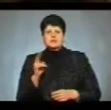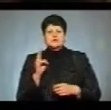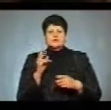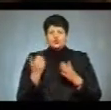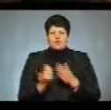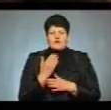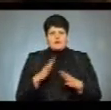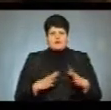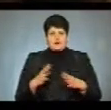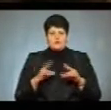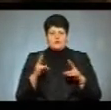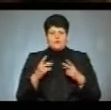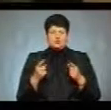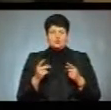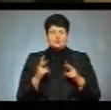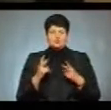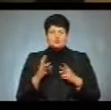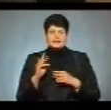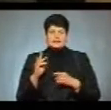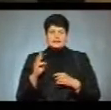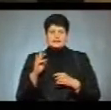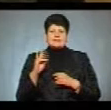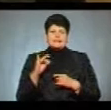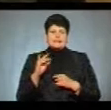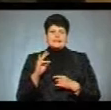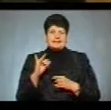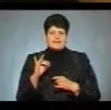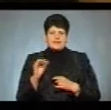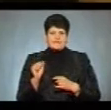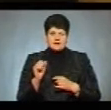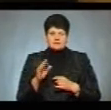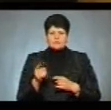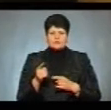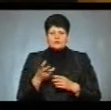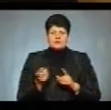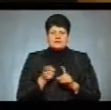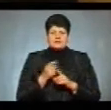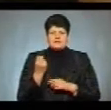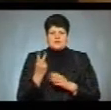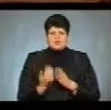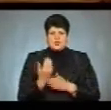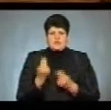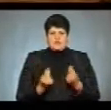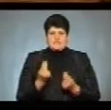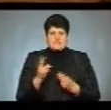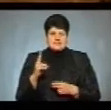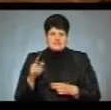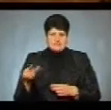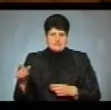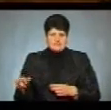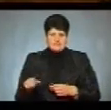«Нива Тернопіль». Каже, за зимовий час відпочинку до команди долучились 12 нових гравців. Однозначно,